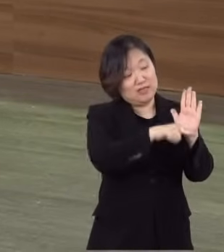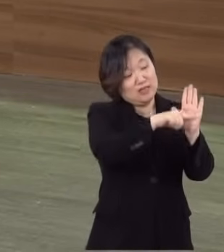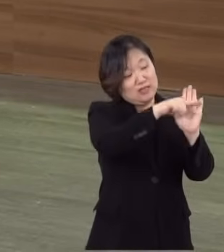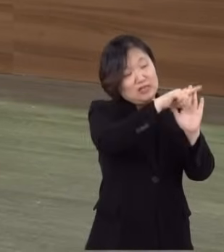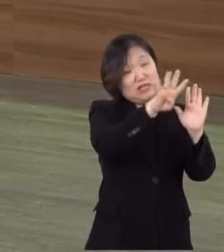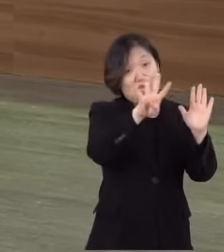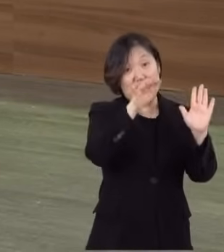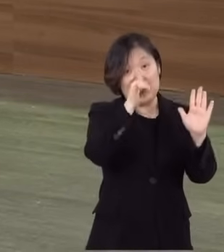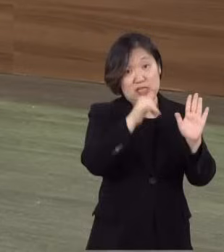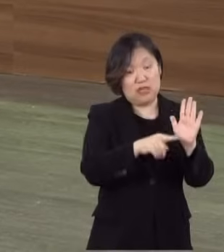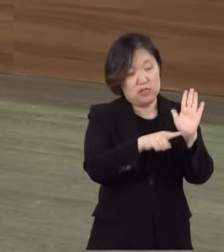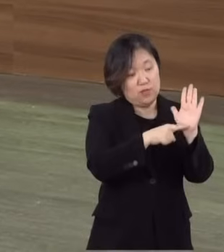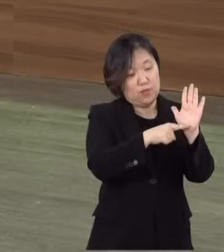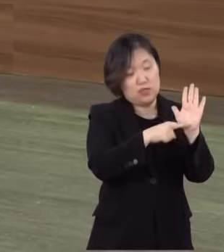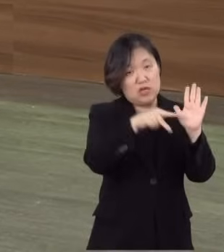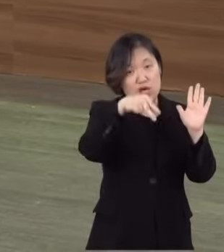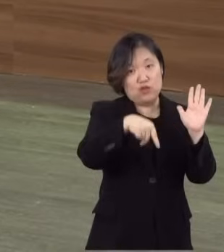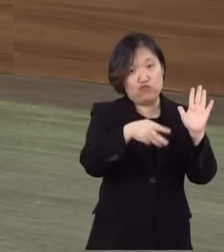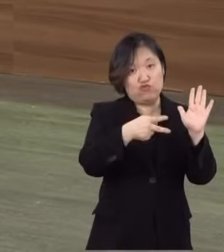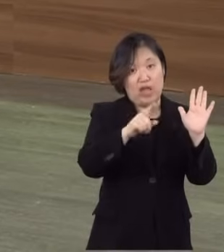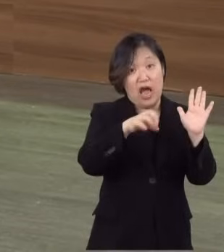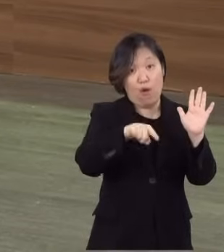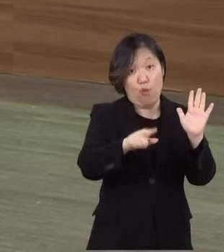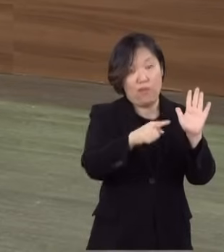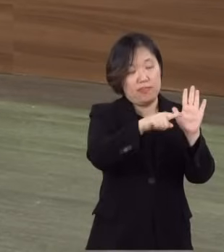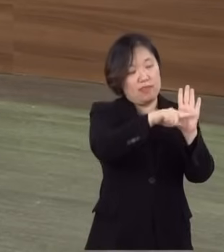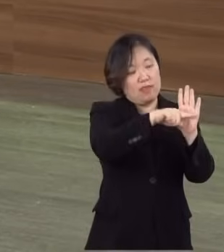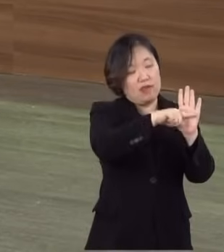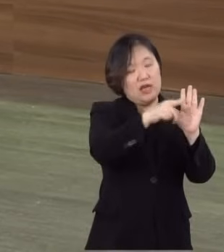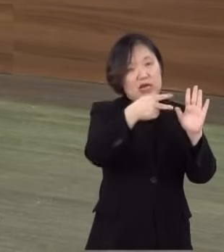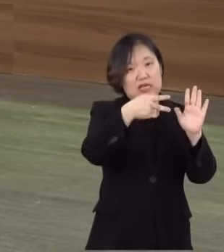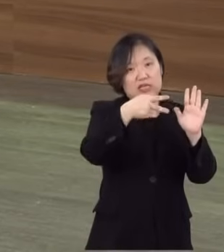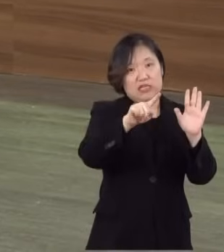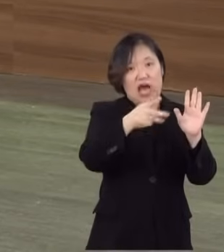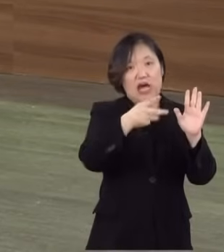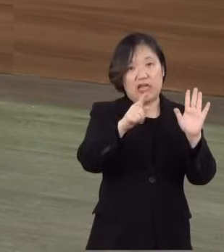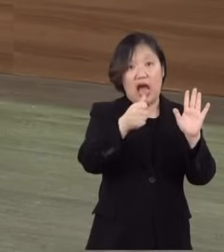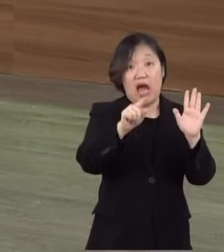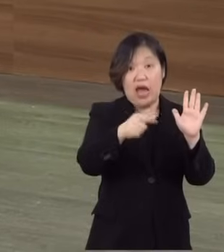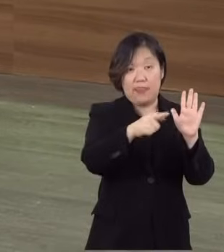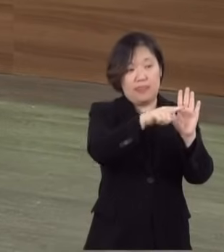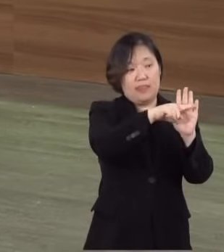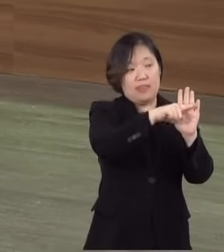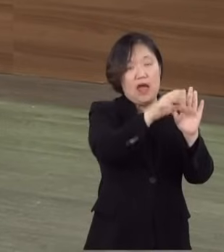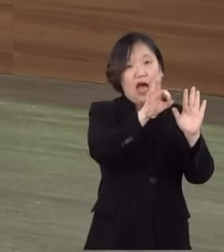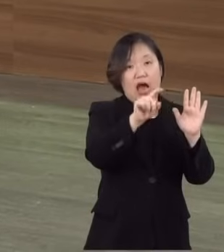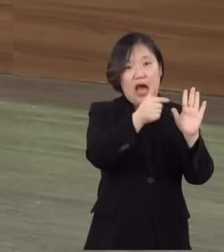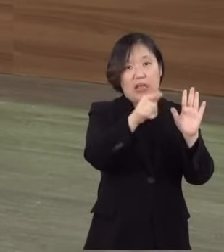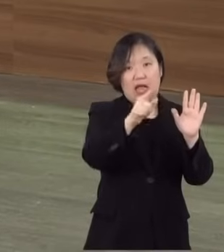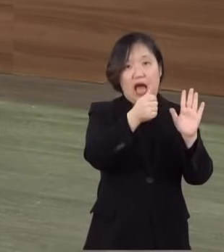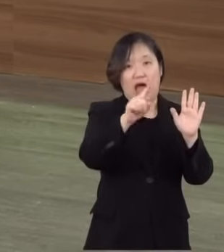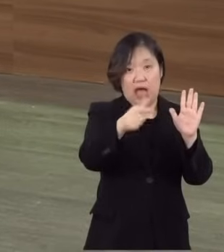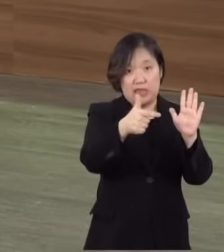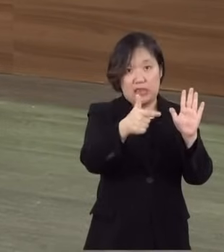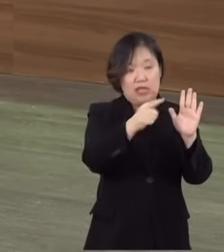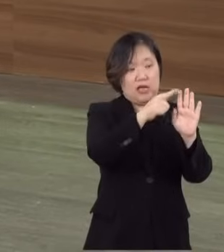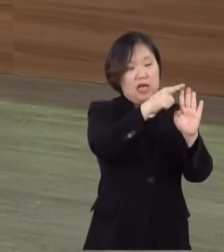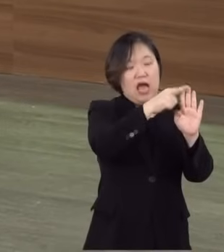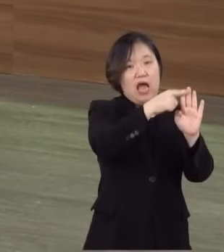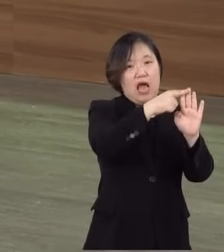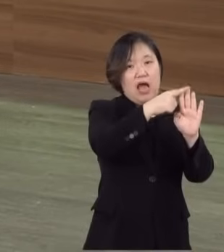수다원 두 번째가 사다함 세 번째가 아나함 바로네